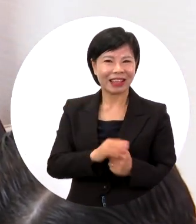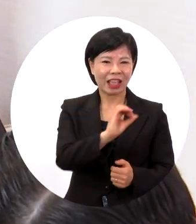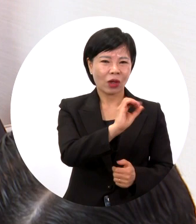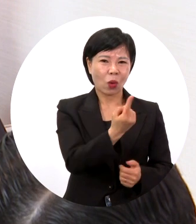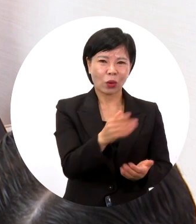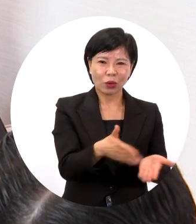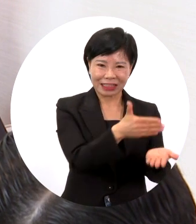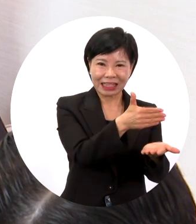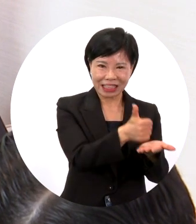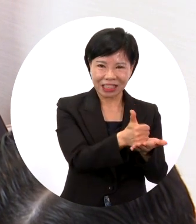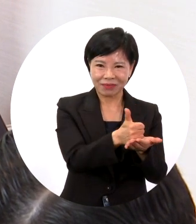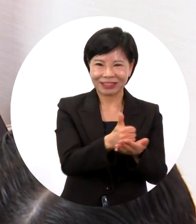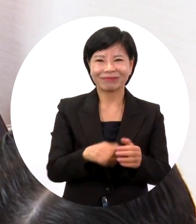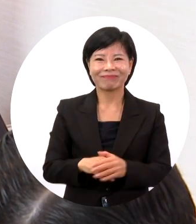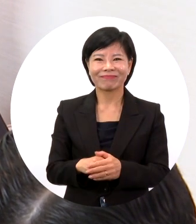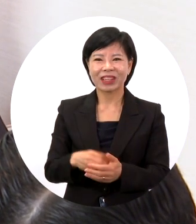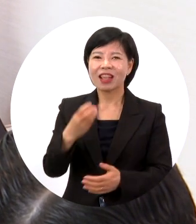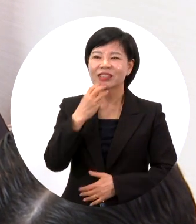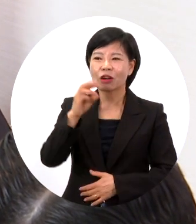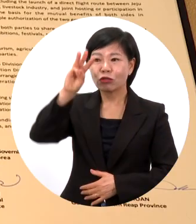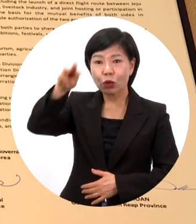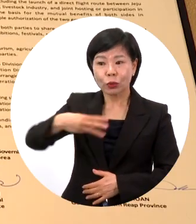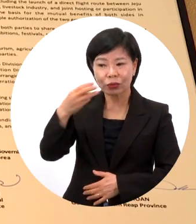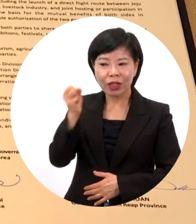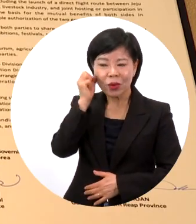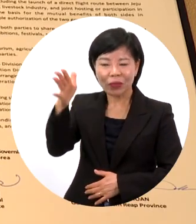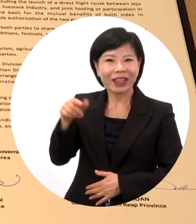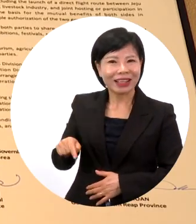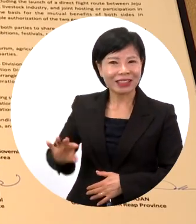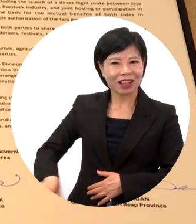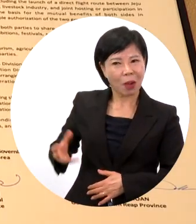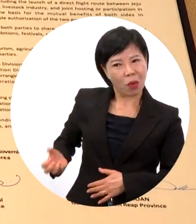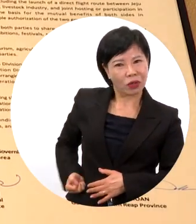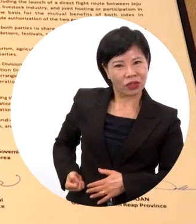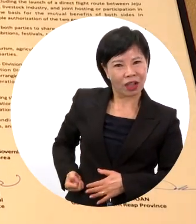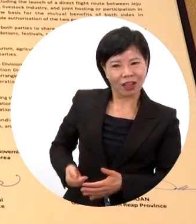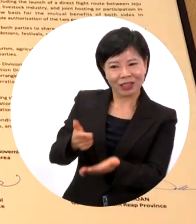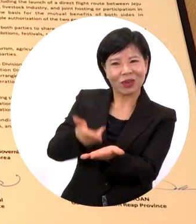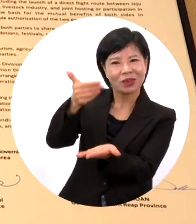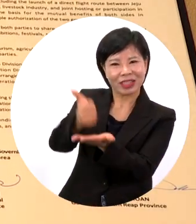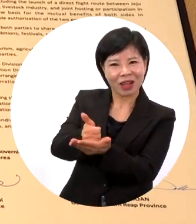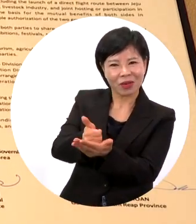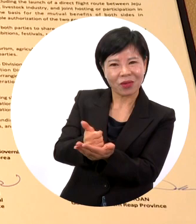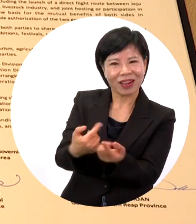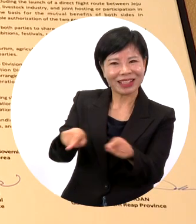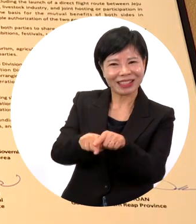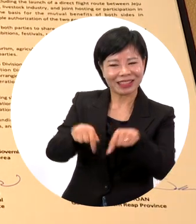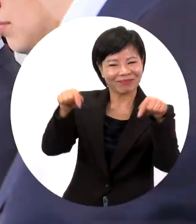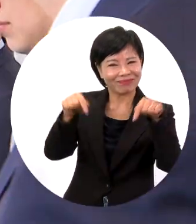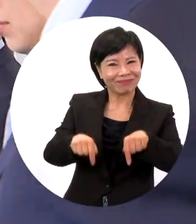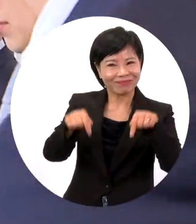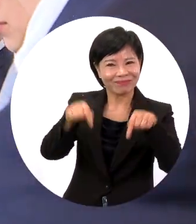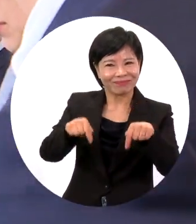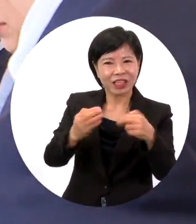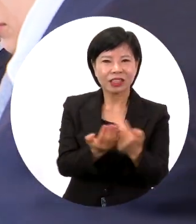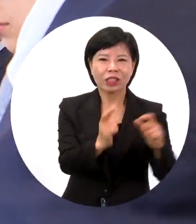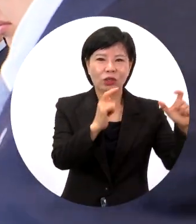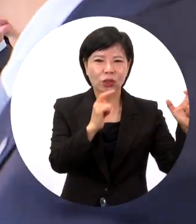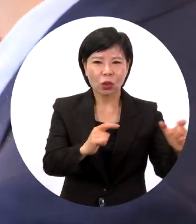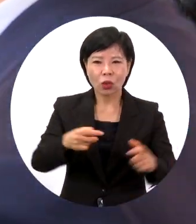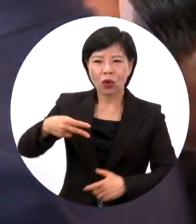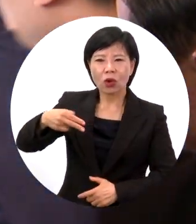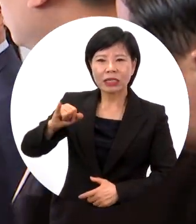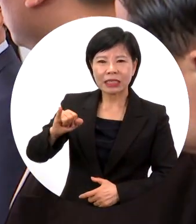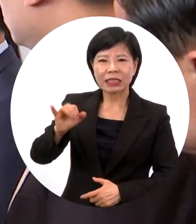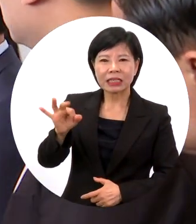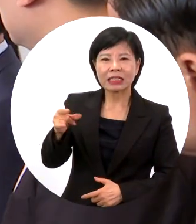오영훈 제주도지사는 17일 서울 롯데호텔에서 캄보디아 훈만의 총리와 면담했는데요. 제주도와 시엠립주